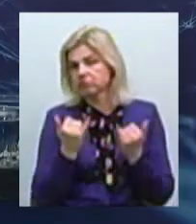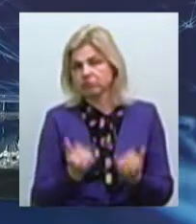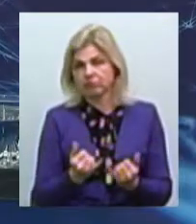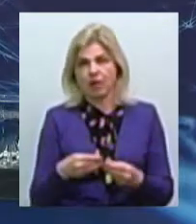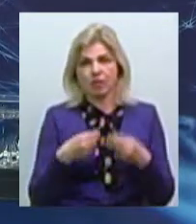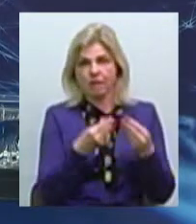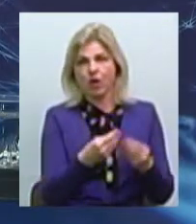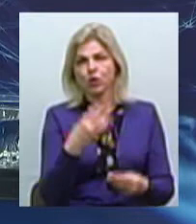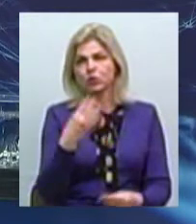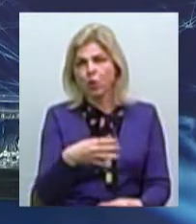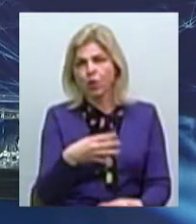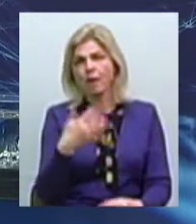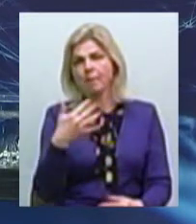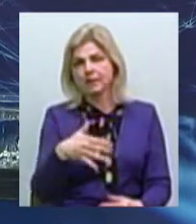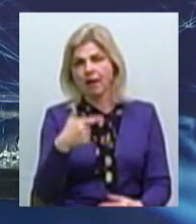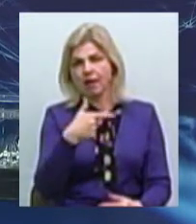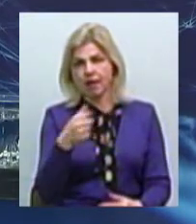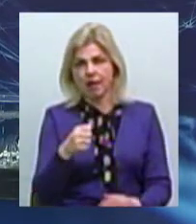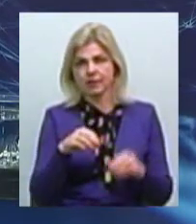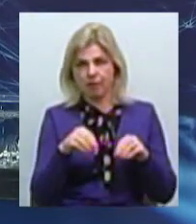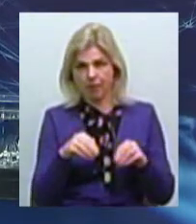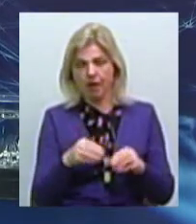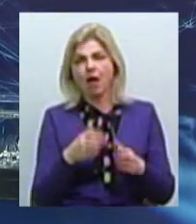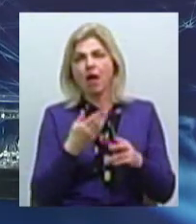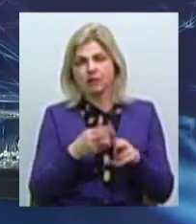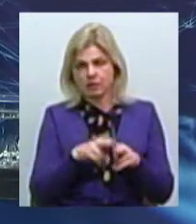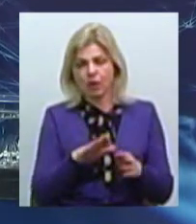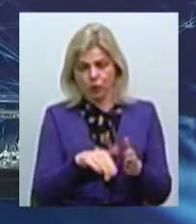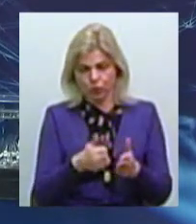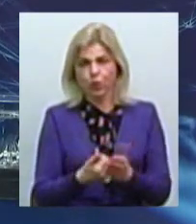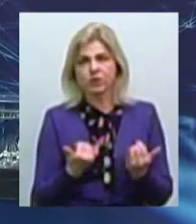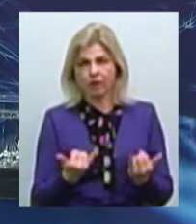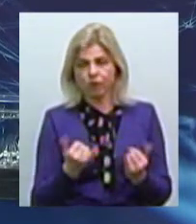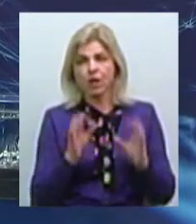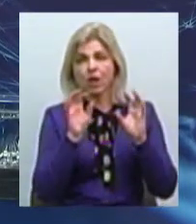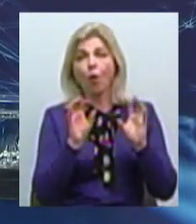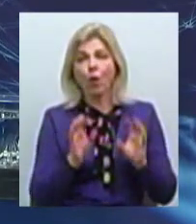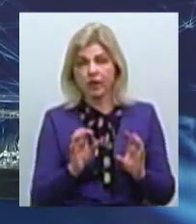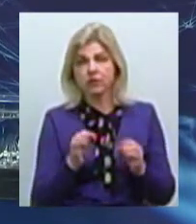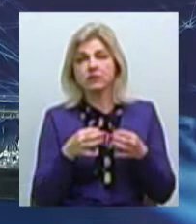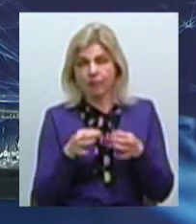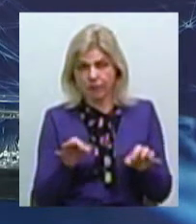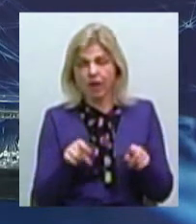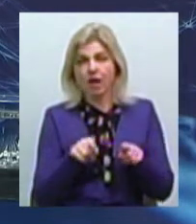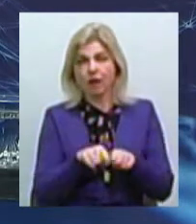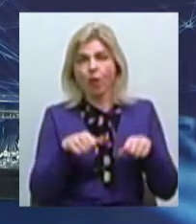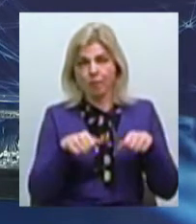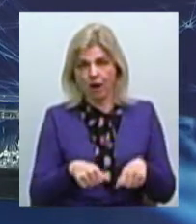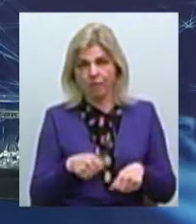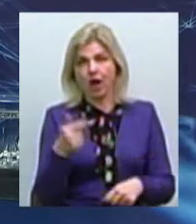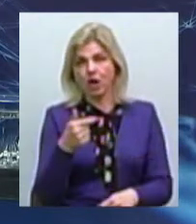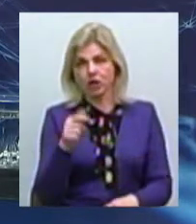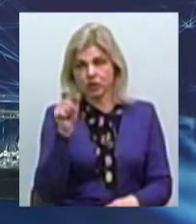50 гектаров земли это прямо предусмотрено и до сих пор предусмотрено земельным кодексом такое право гражданина просто